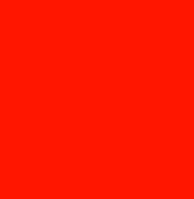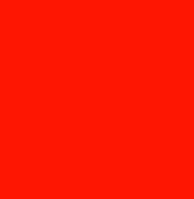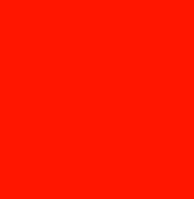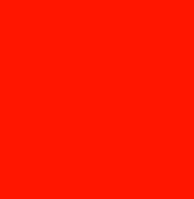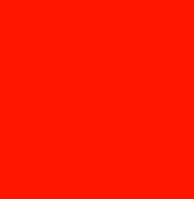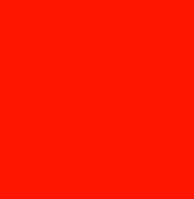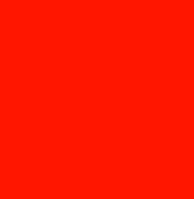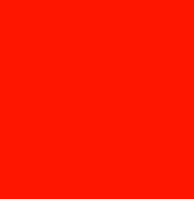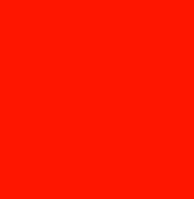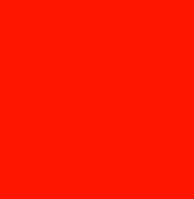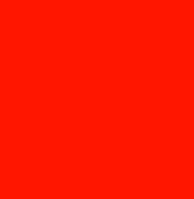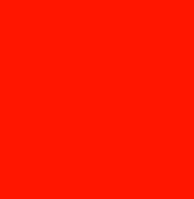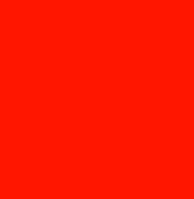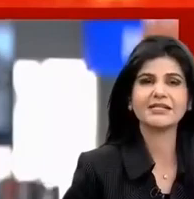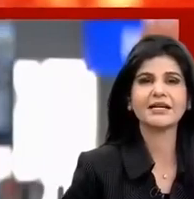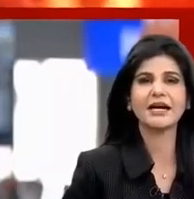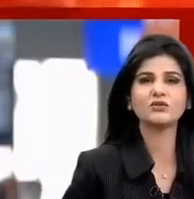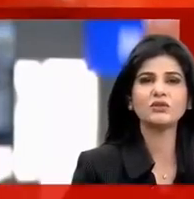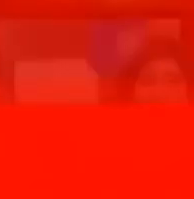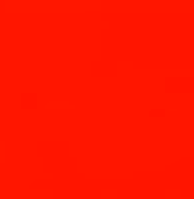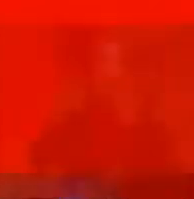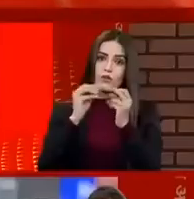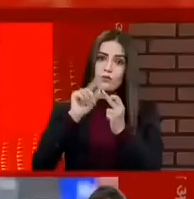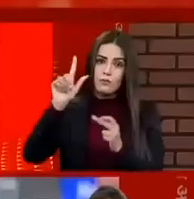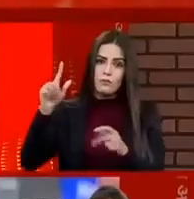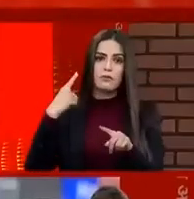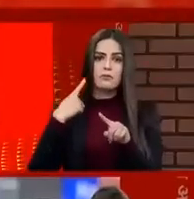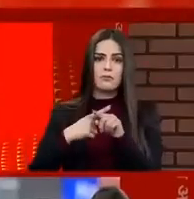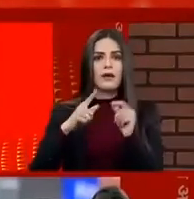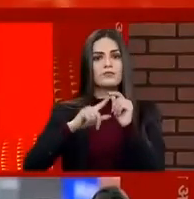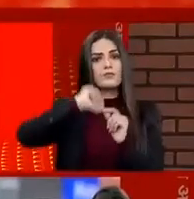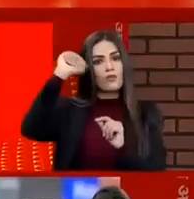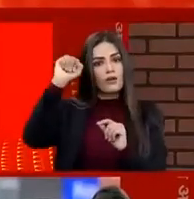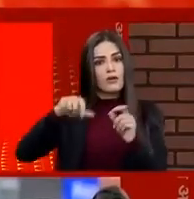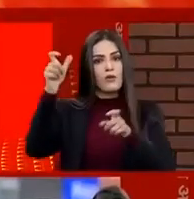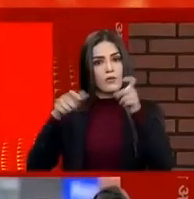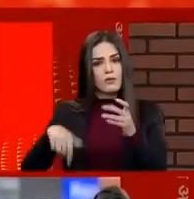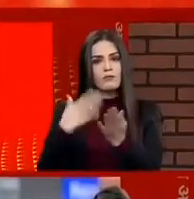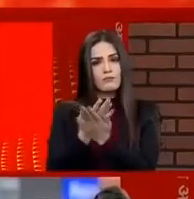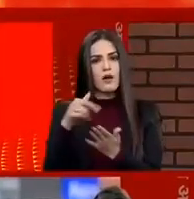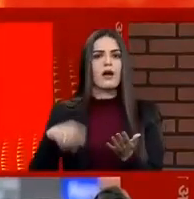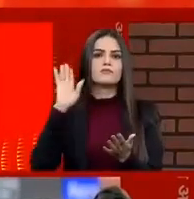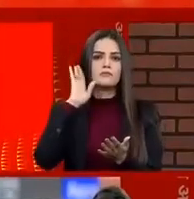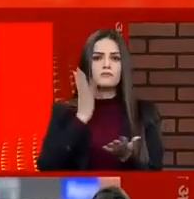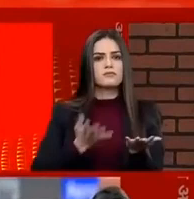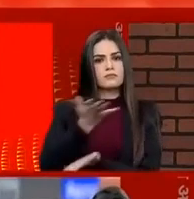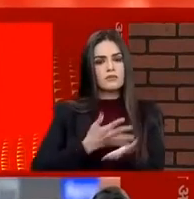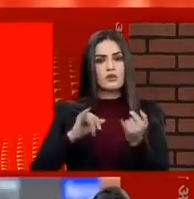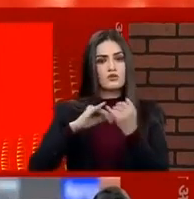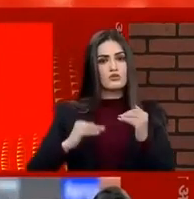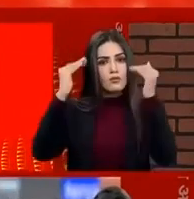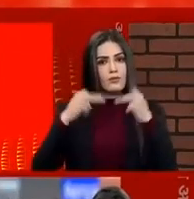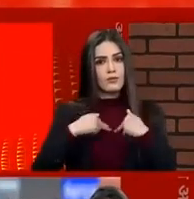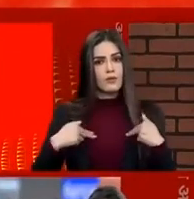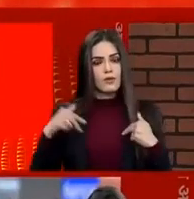एबीपी न्यूज आपको रखे आगे। किसान कानून और आंदोलन कर रहे किसानों की याचिका पर सुनवाई करते हुए